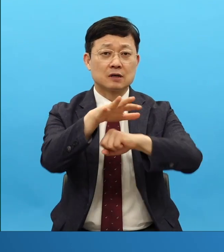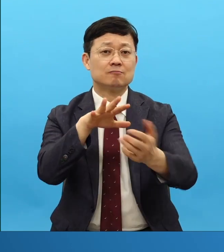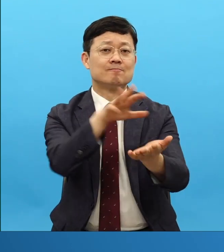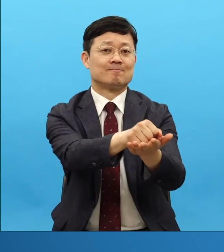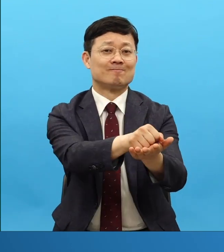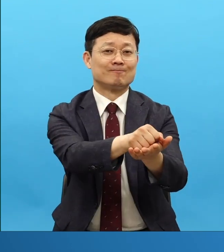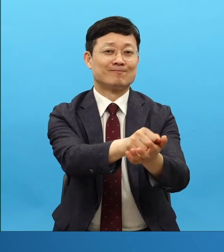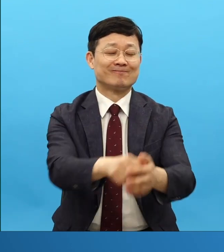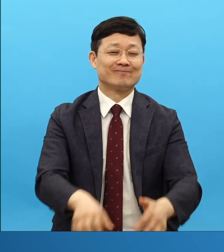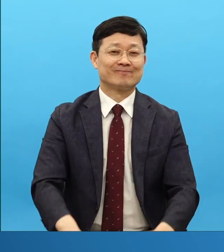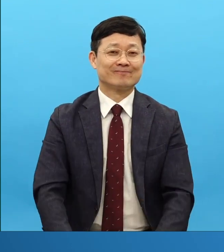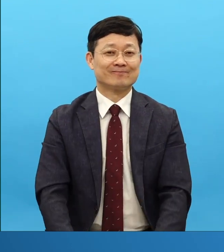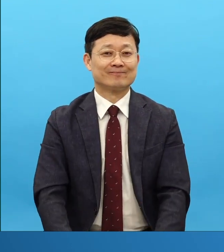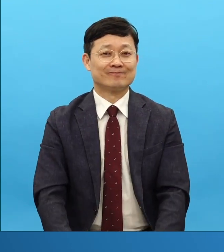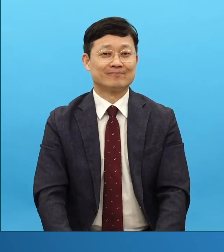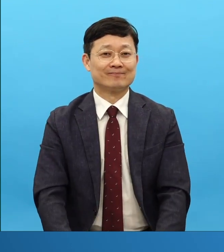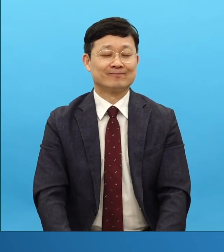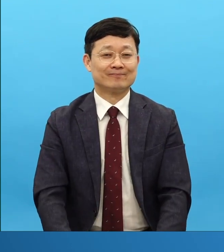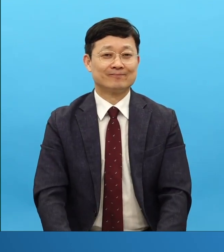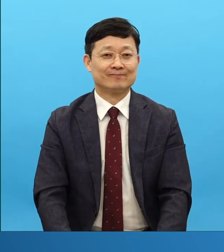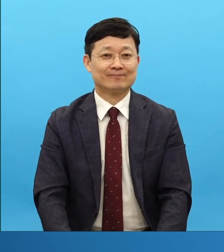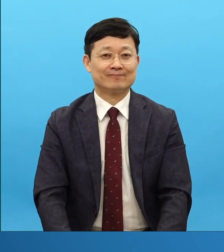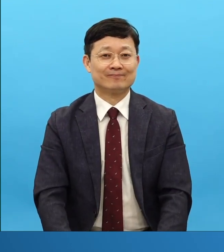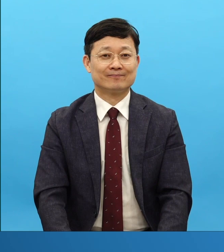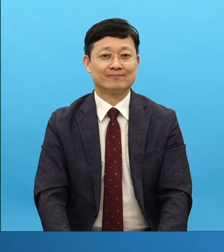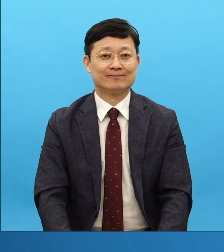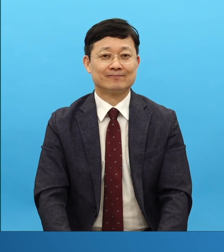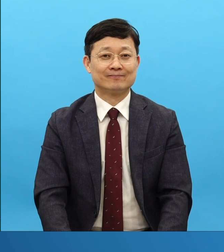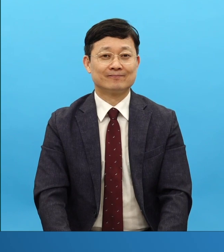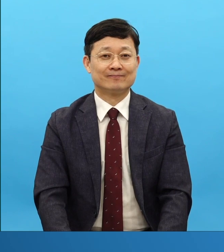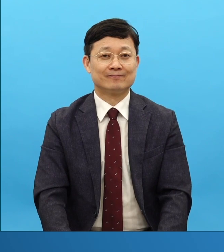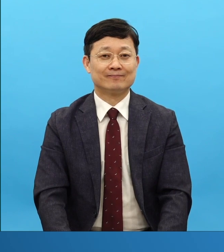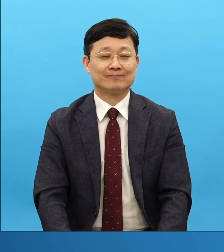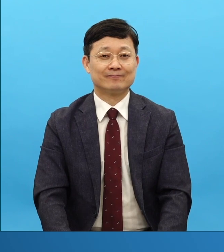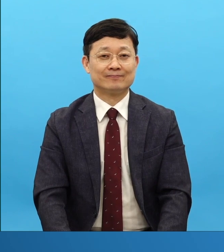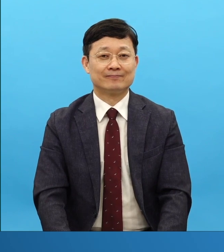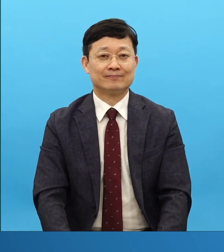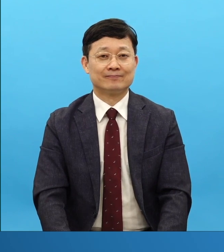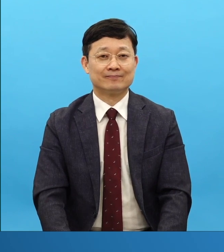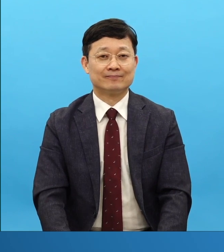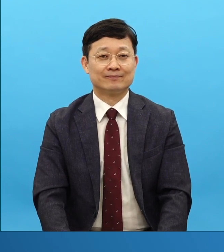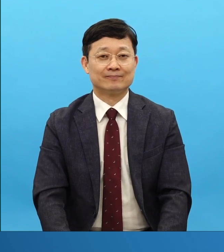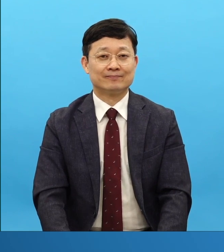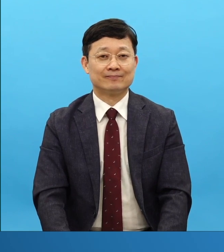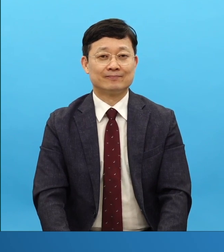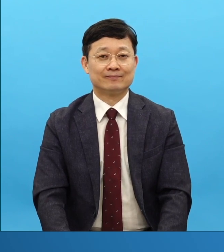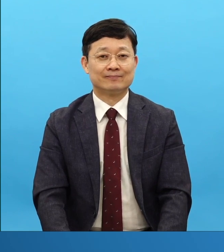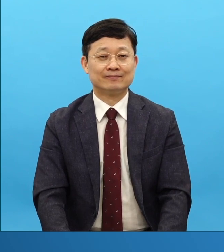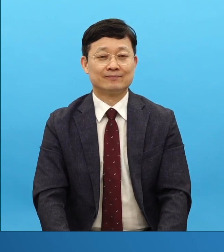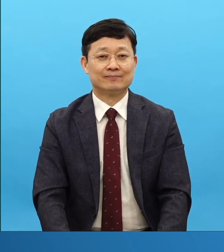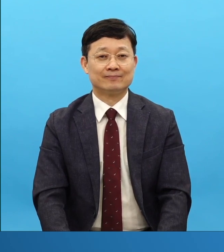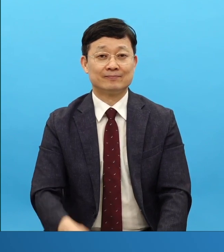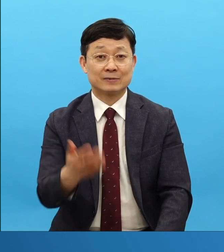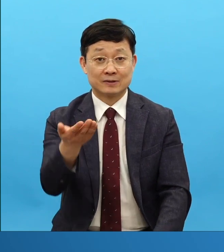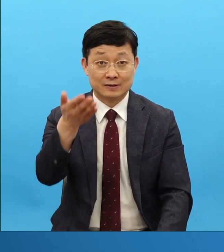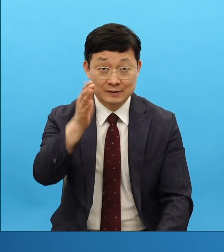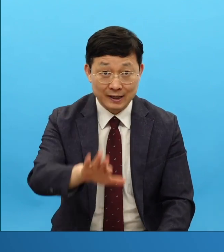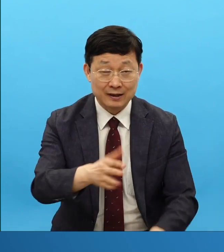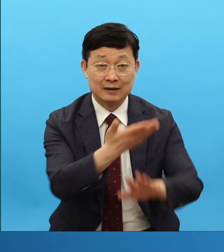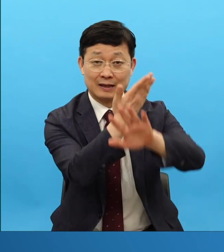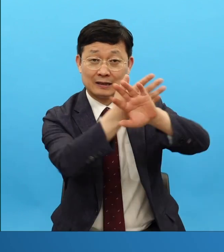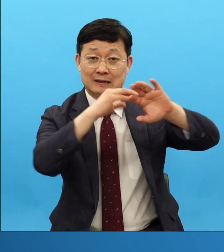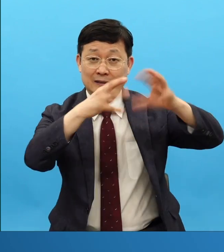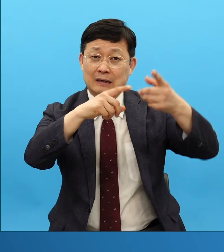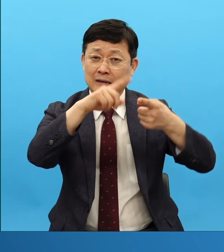where they conquered the world. 그런데 완전히 이방 나라에 대해서